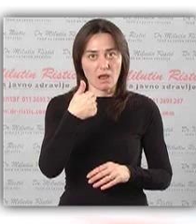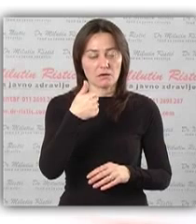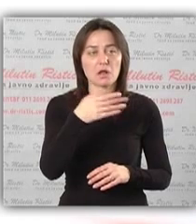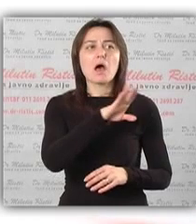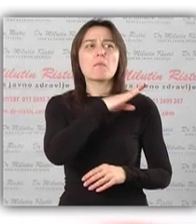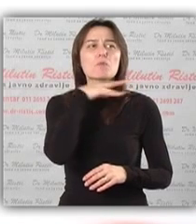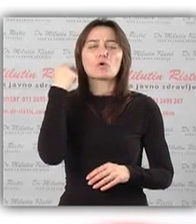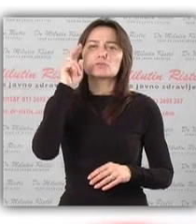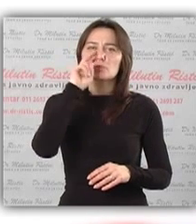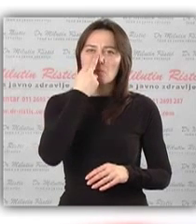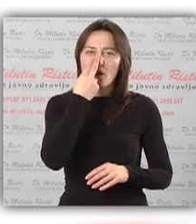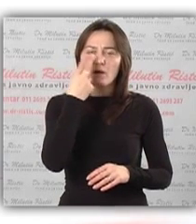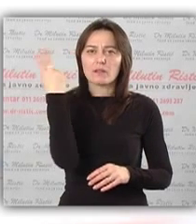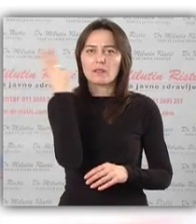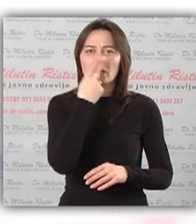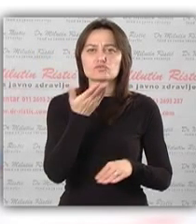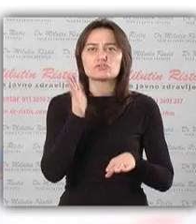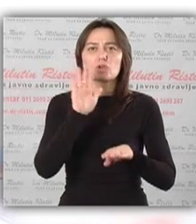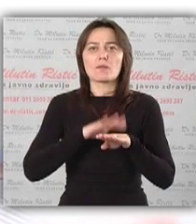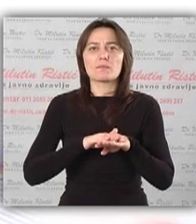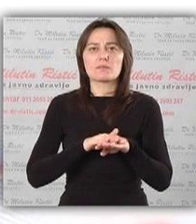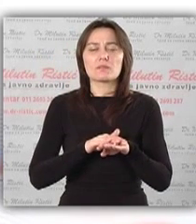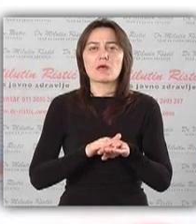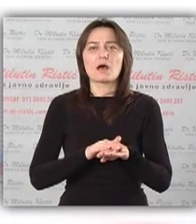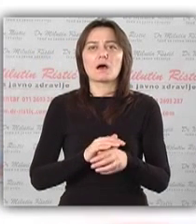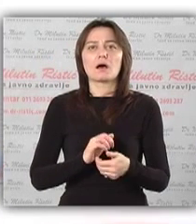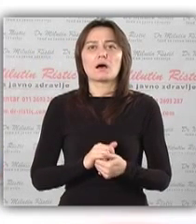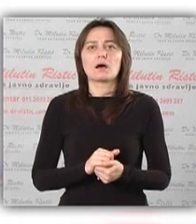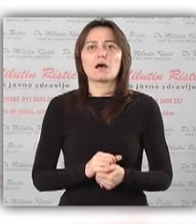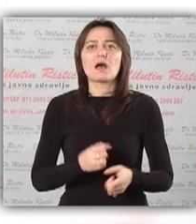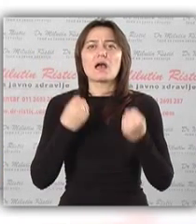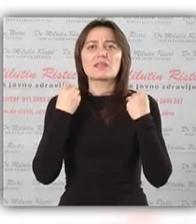do 14 dana. Vrlo su bolne, naročito na